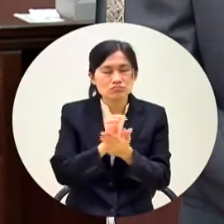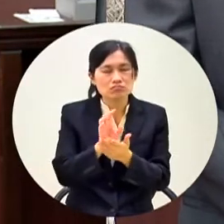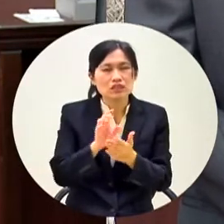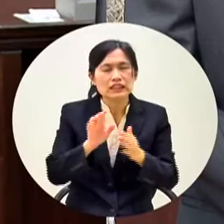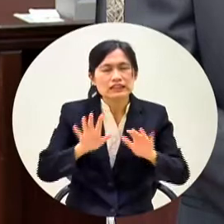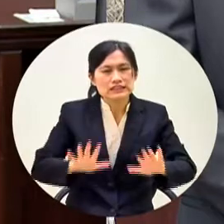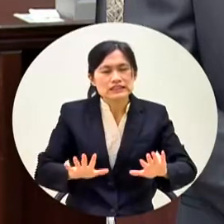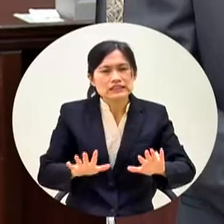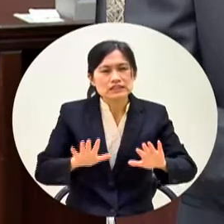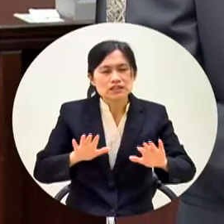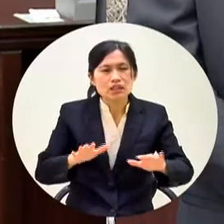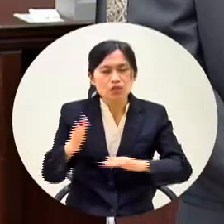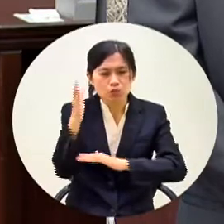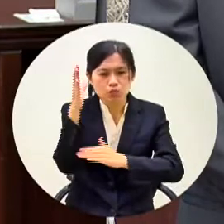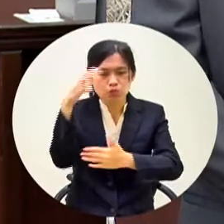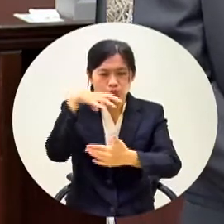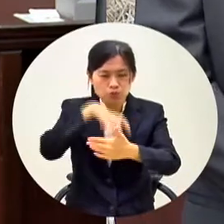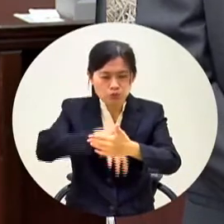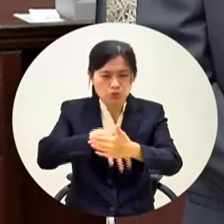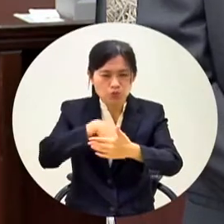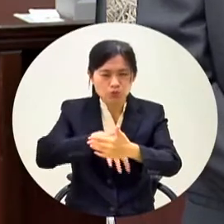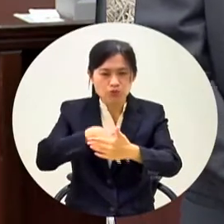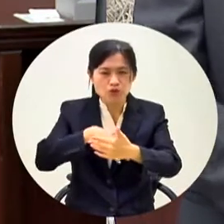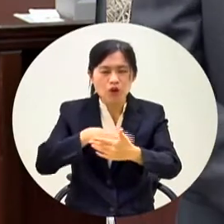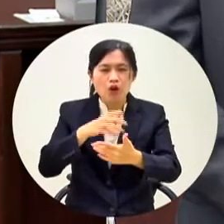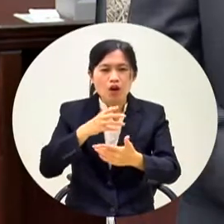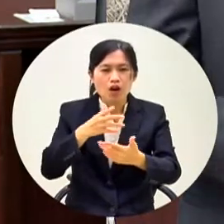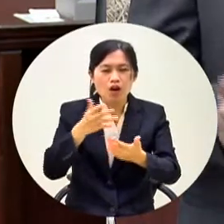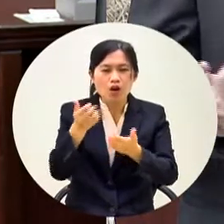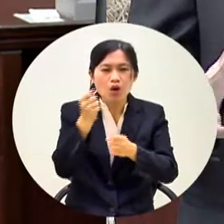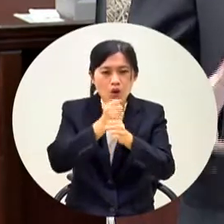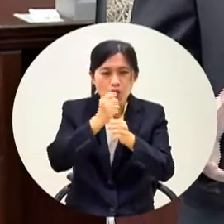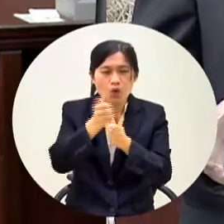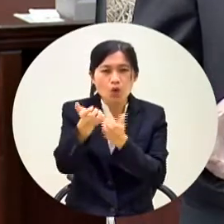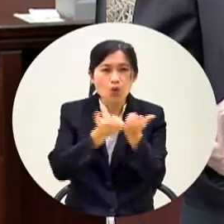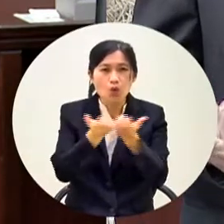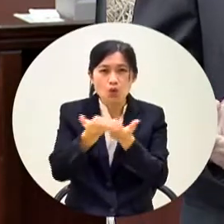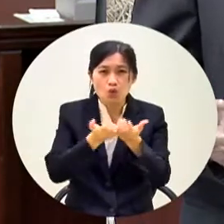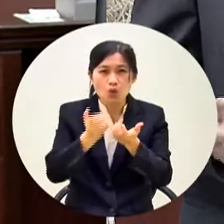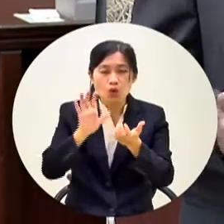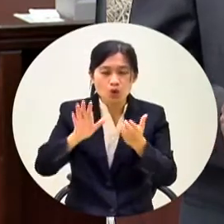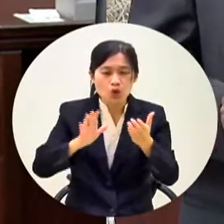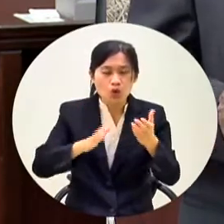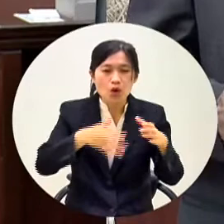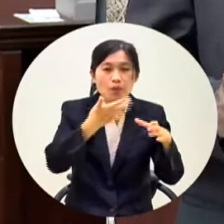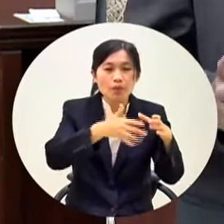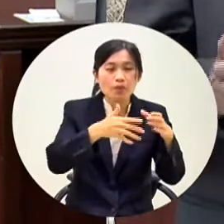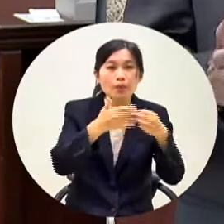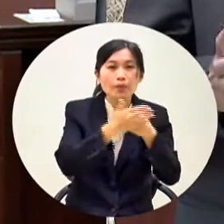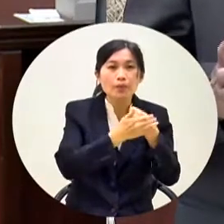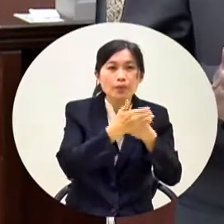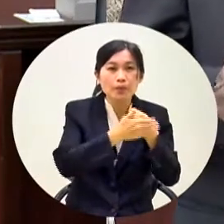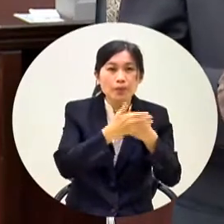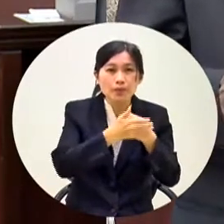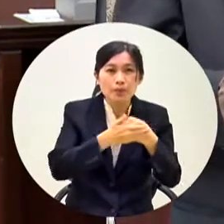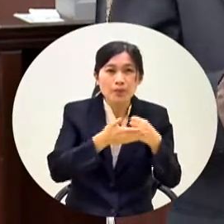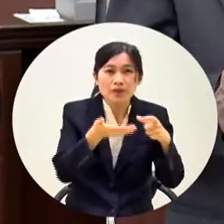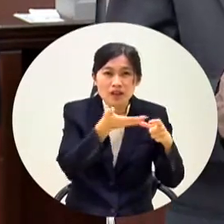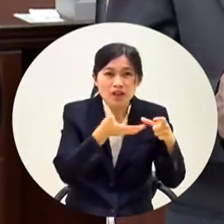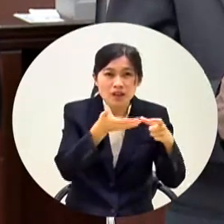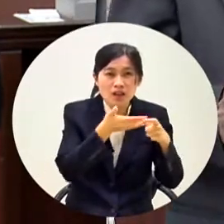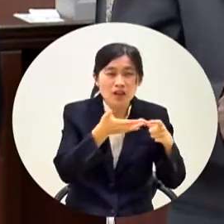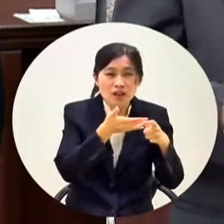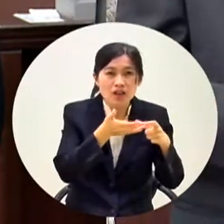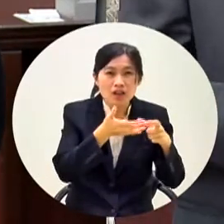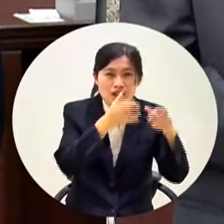咱府内是分有做一些分工啦，因为伊内底有一个自洪池，啊，所以这个自洪池，阮就